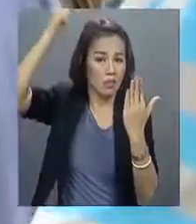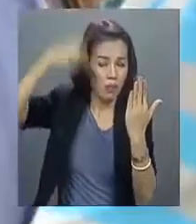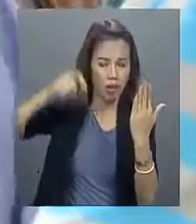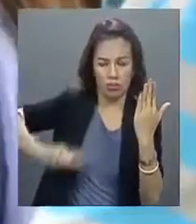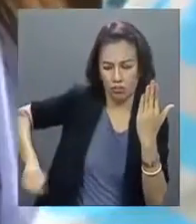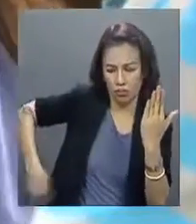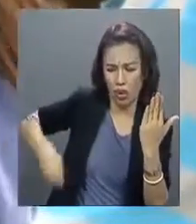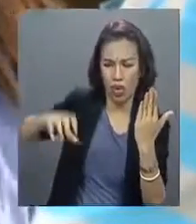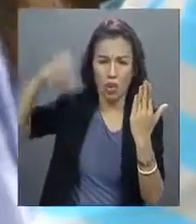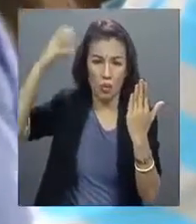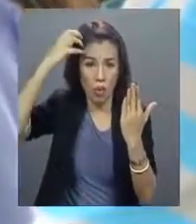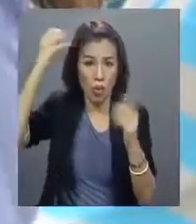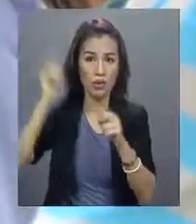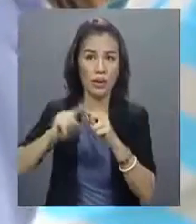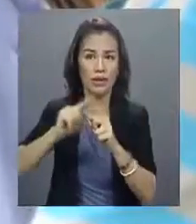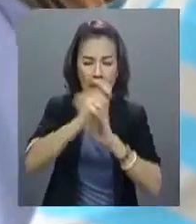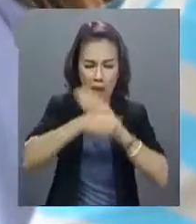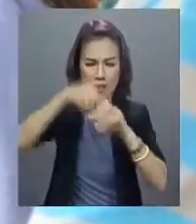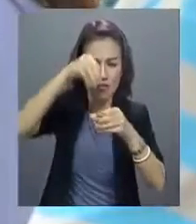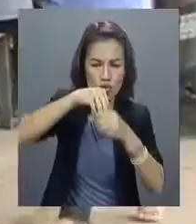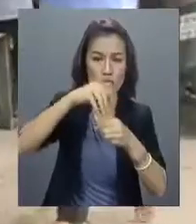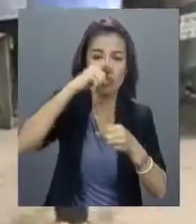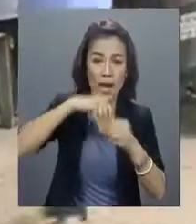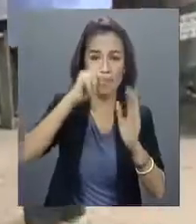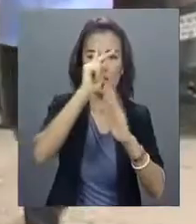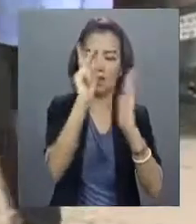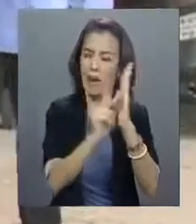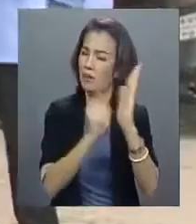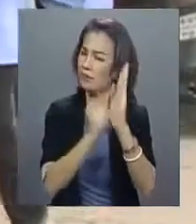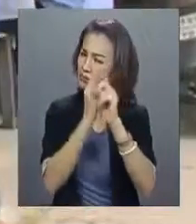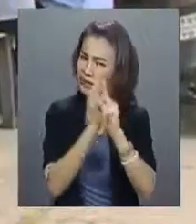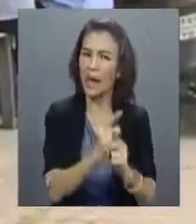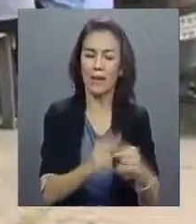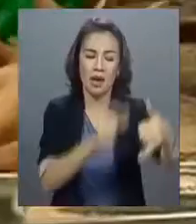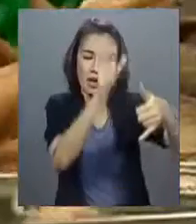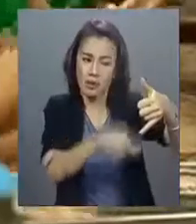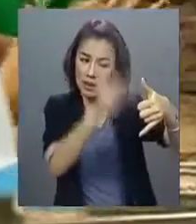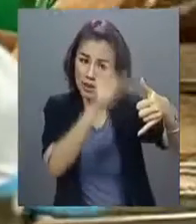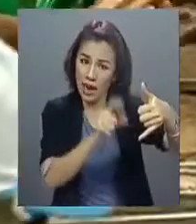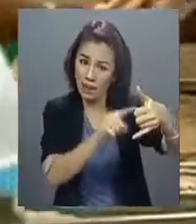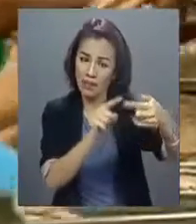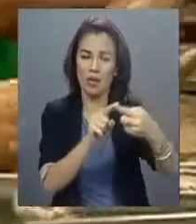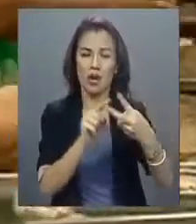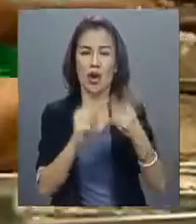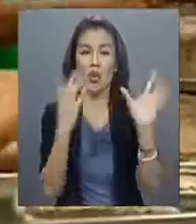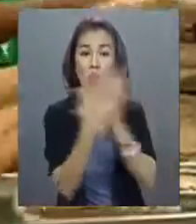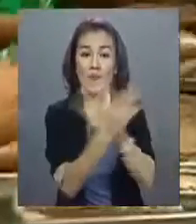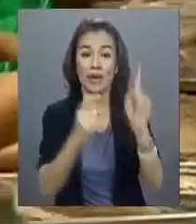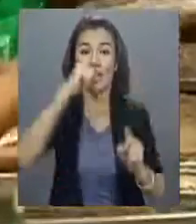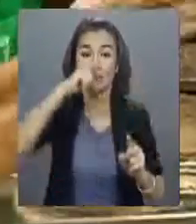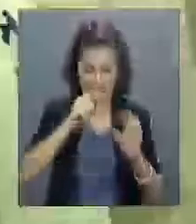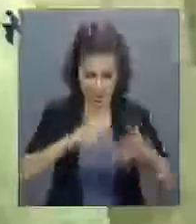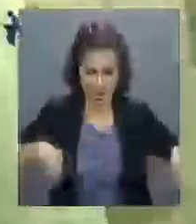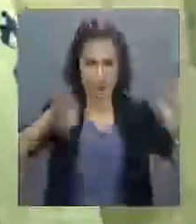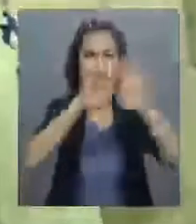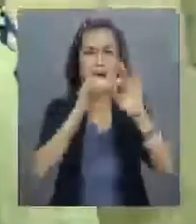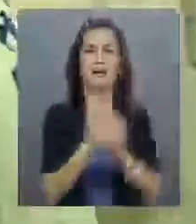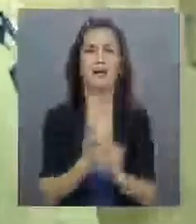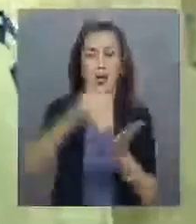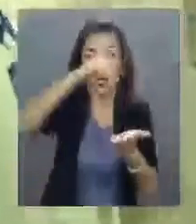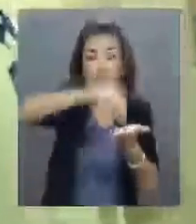ที่เข้ามาทำงานในประเทศไทยทั้งในเรื่องของกฎหมายและการปฏิบัติตัวรวมทั้งวัฒนธรรมของไทยอีกทั้งตั้งศูนย์ร่วมบริการช่วยเ